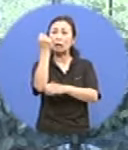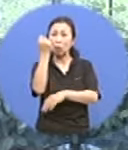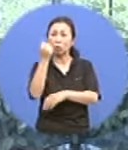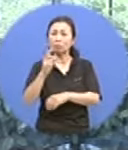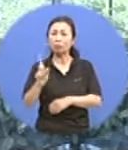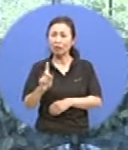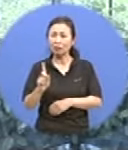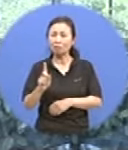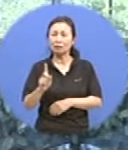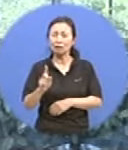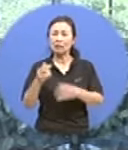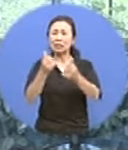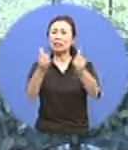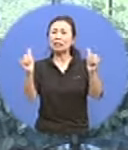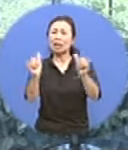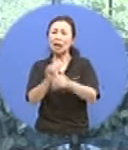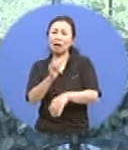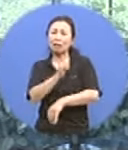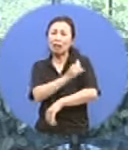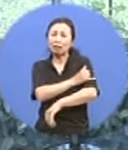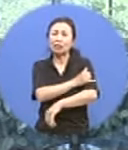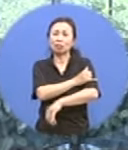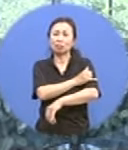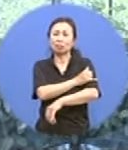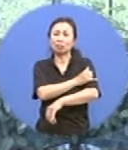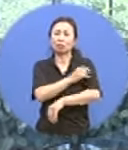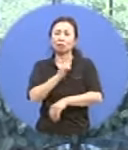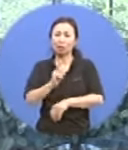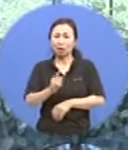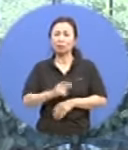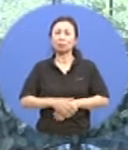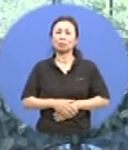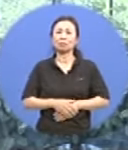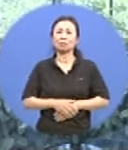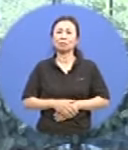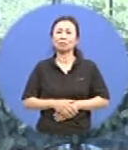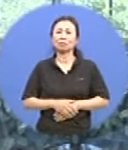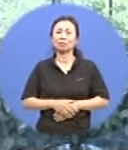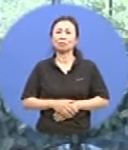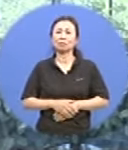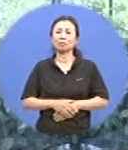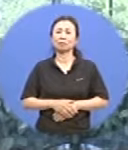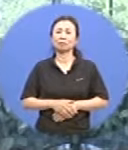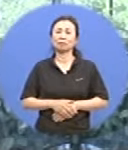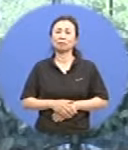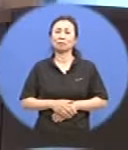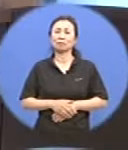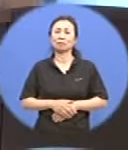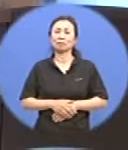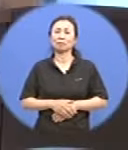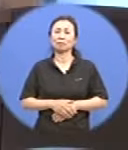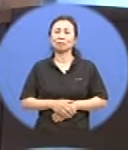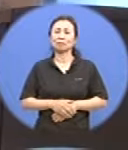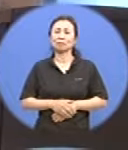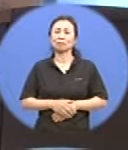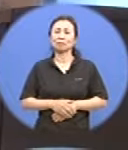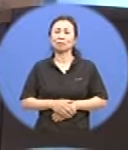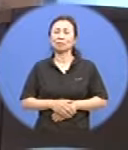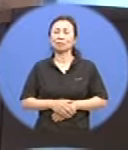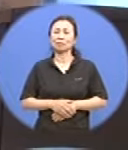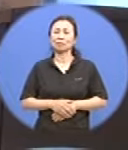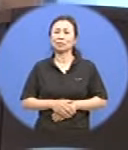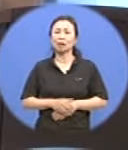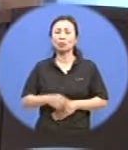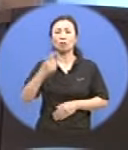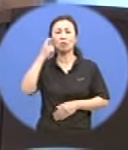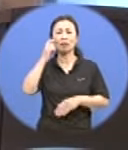と、そういう商品とかサービスが提案できるかというのを基本に置いています。それで、そういうス